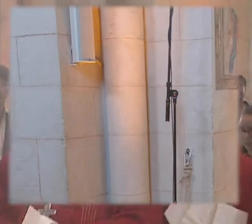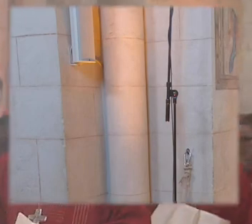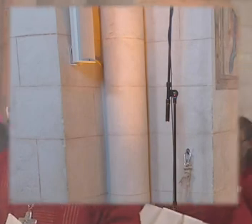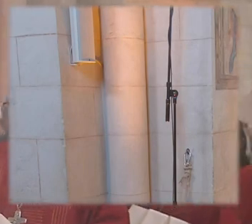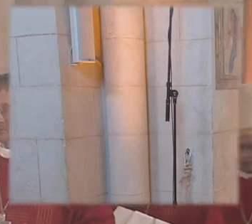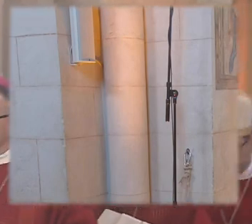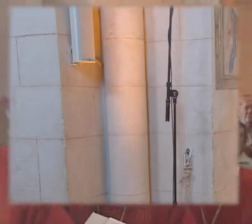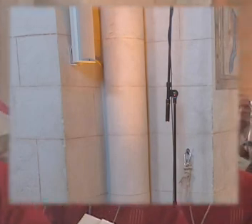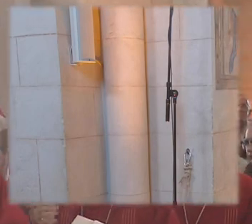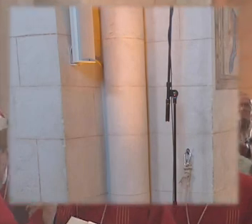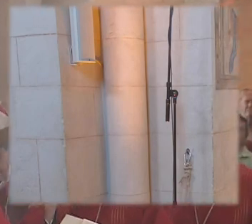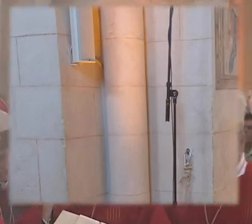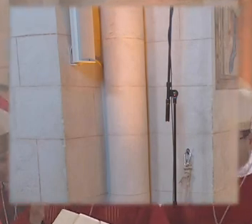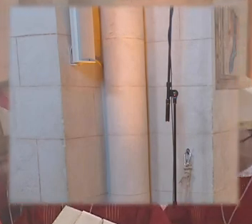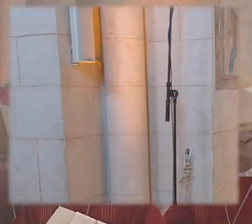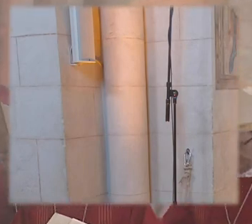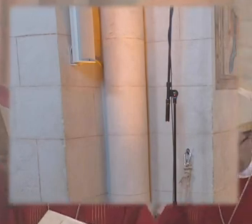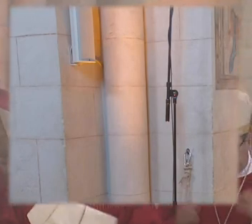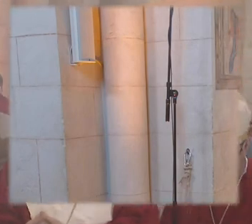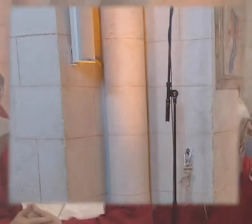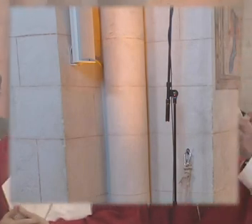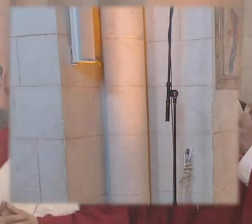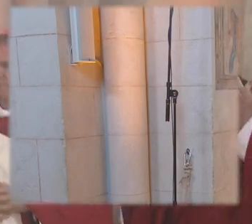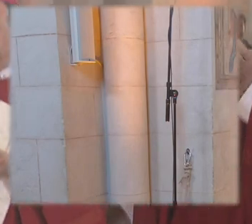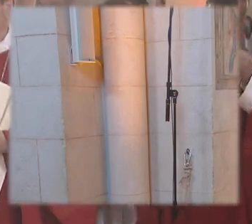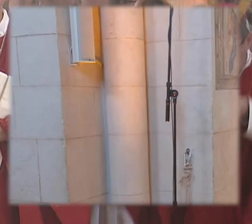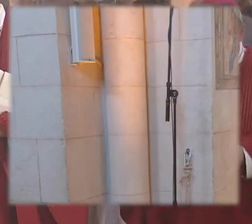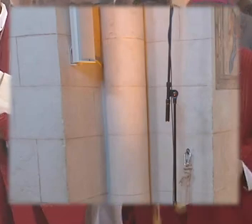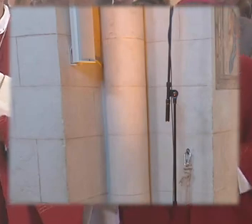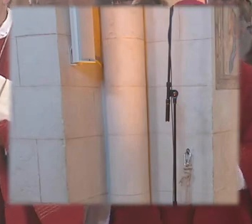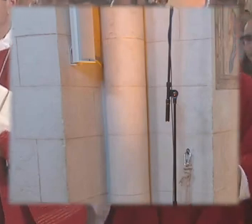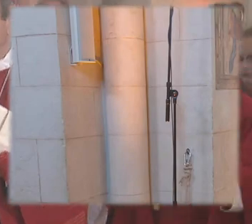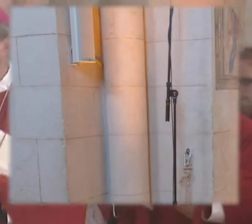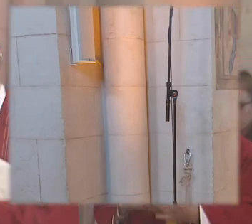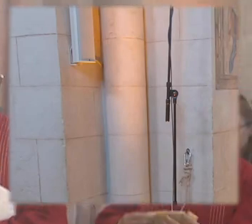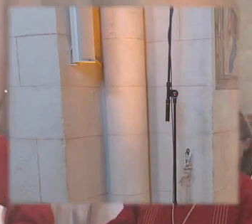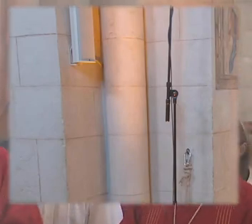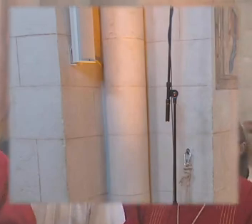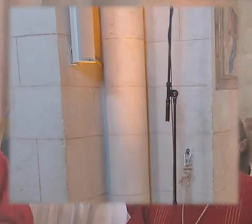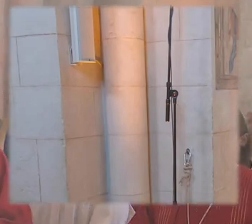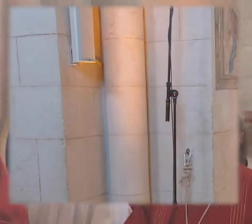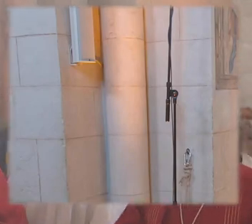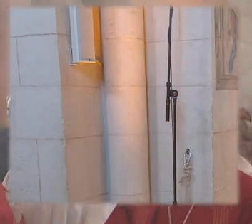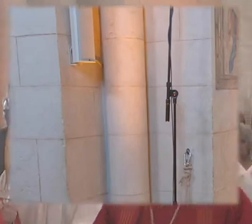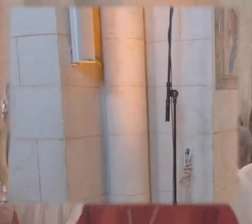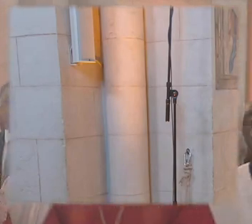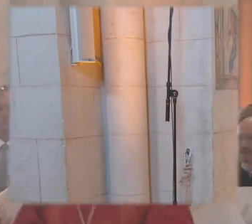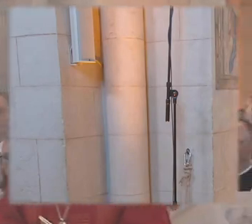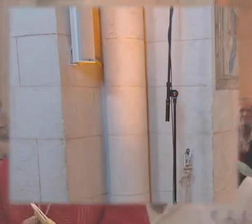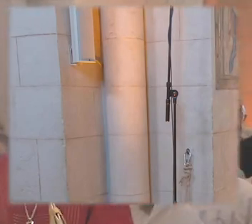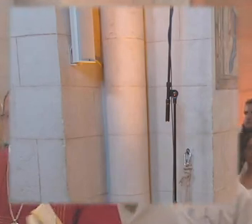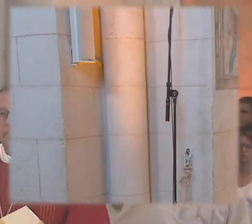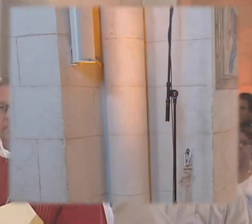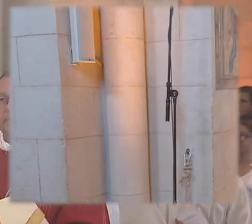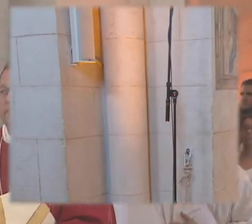Paderborn, Manfred Grote, der lange Zeit das Bistum als Administrator hier geleitet hat. Sie